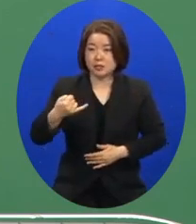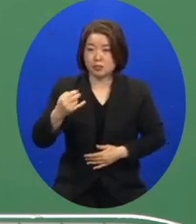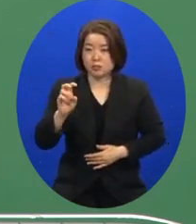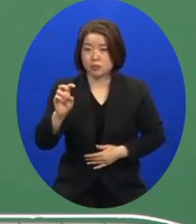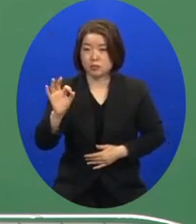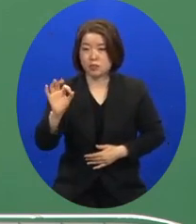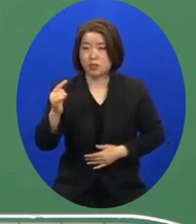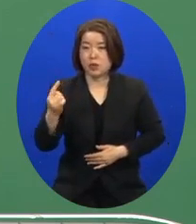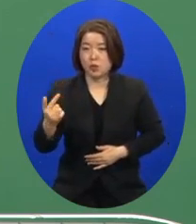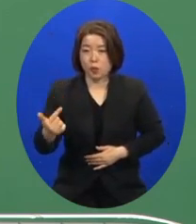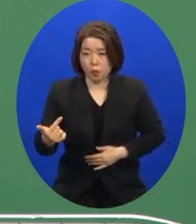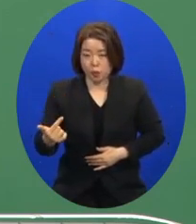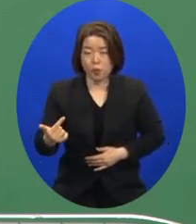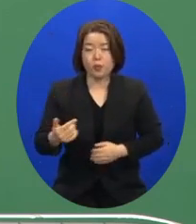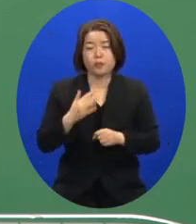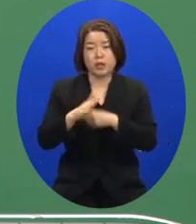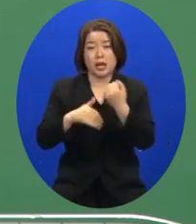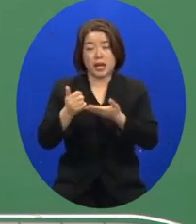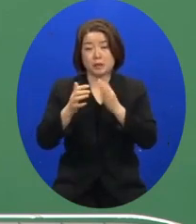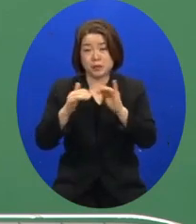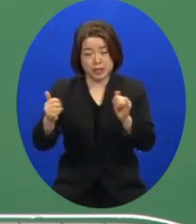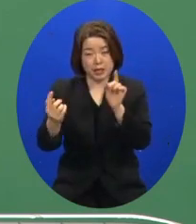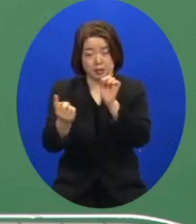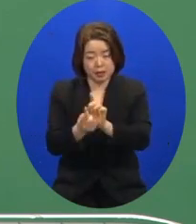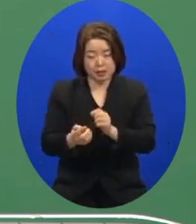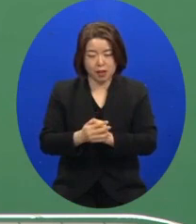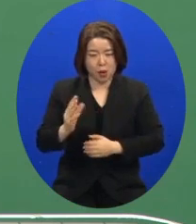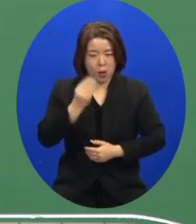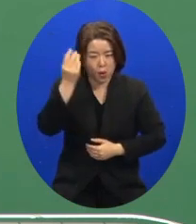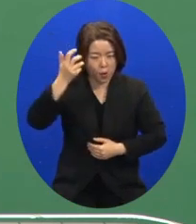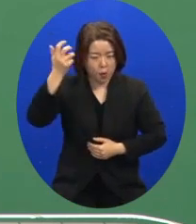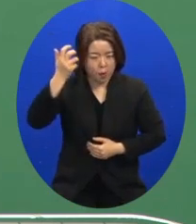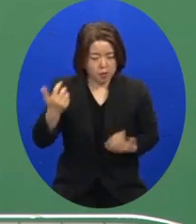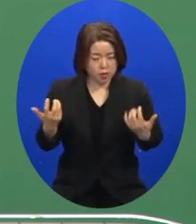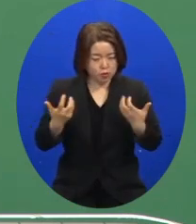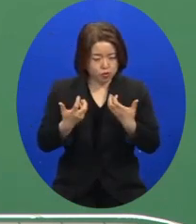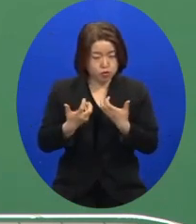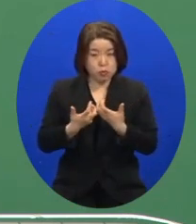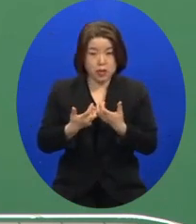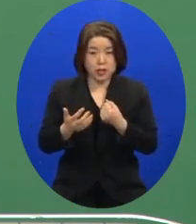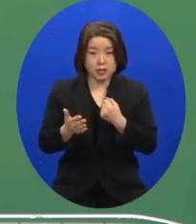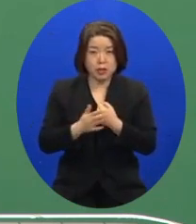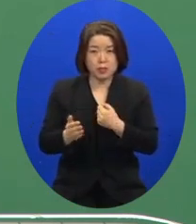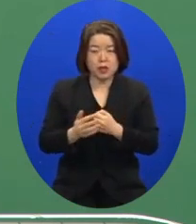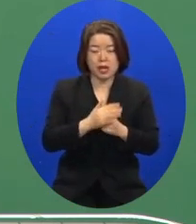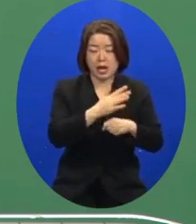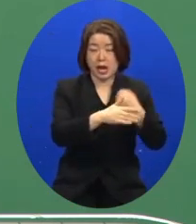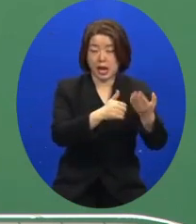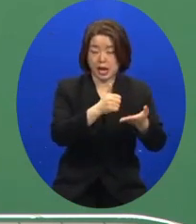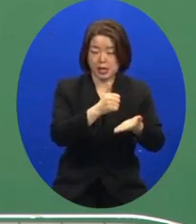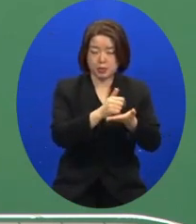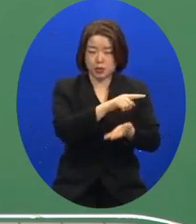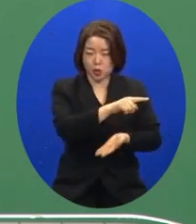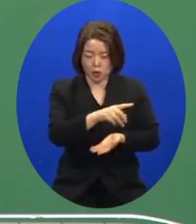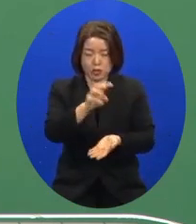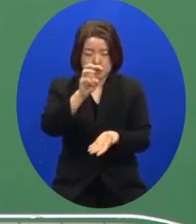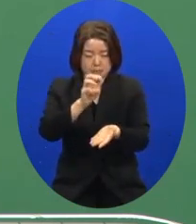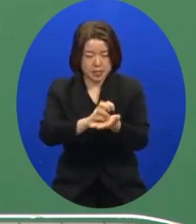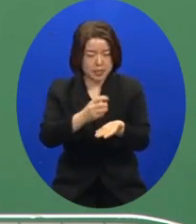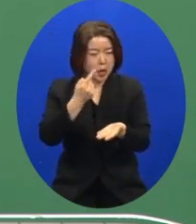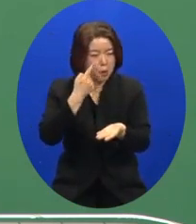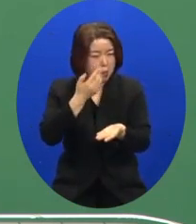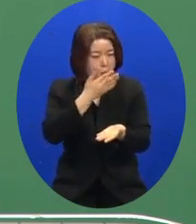이 시므온은 성령이 충만한 사람으로 하나님께서 메시아를 볼 것이라는 예언을 주셨어요.